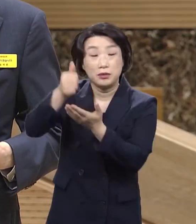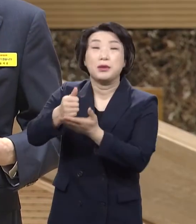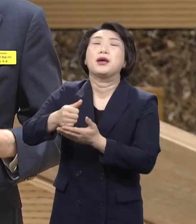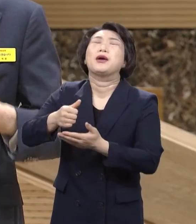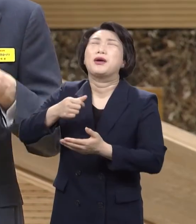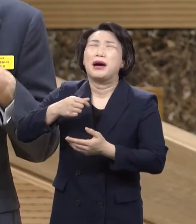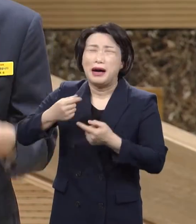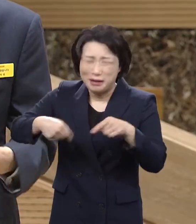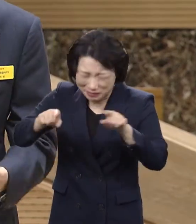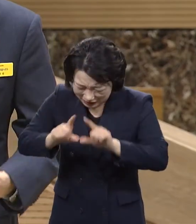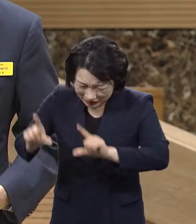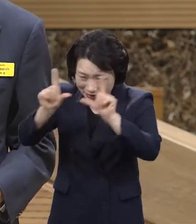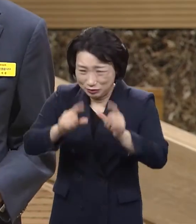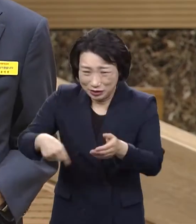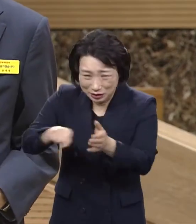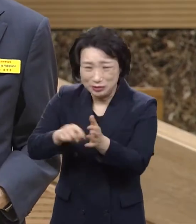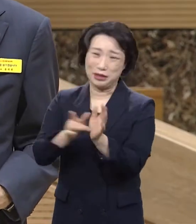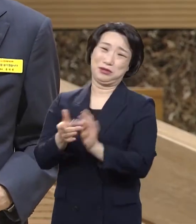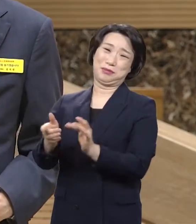성령으로 살려고 예수 믿어.